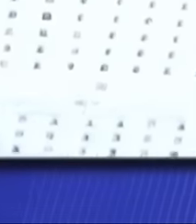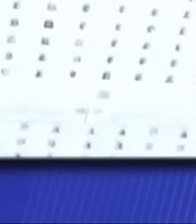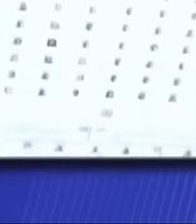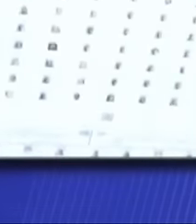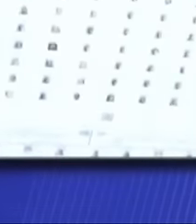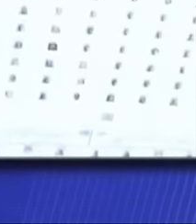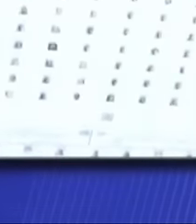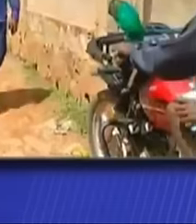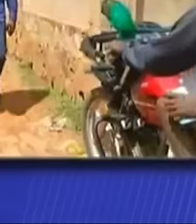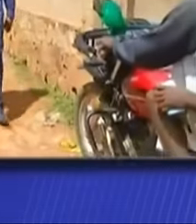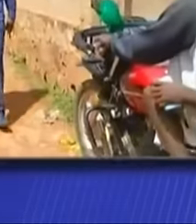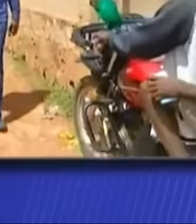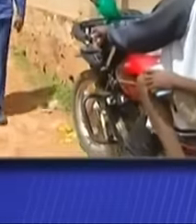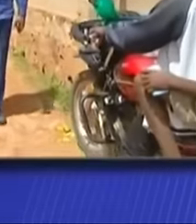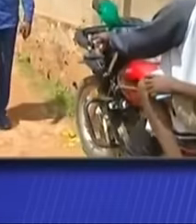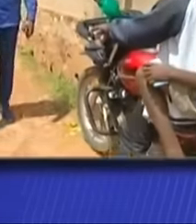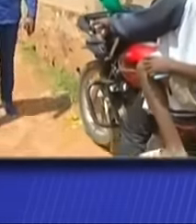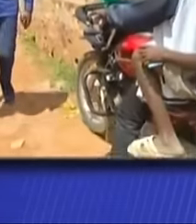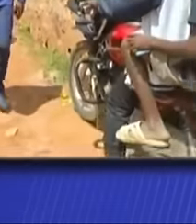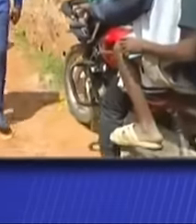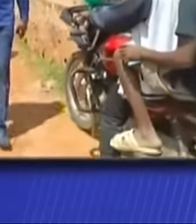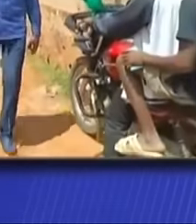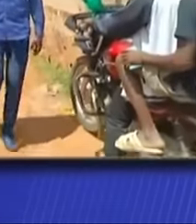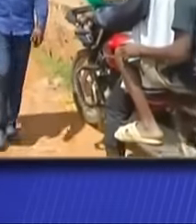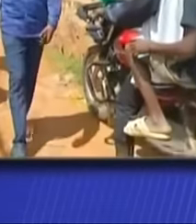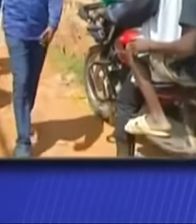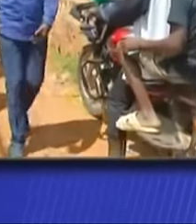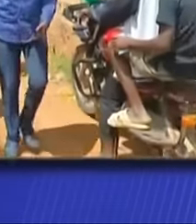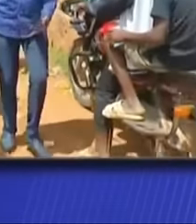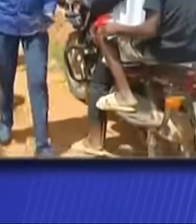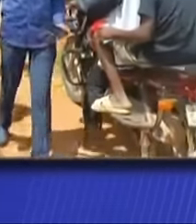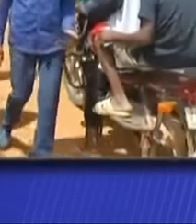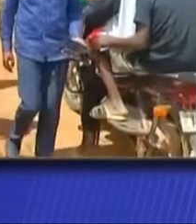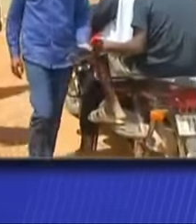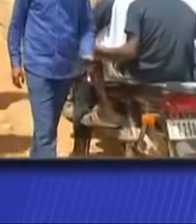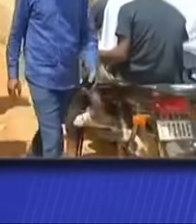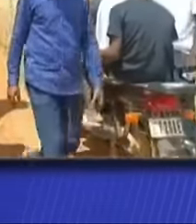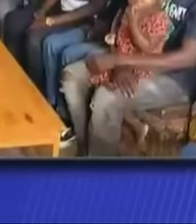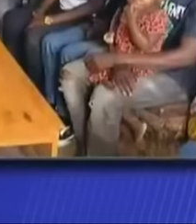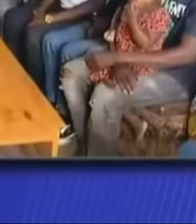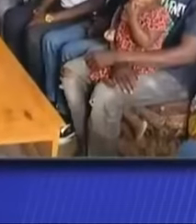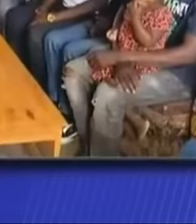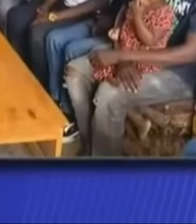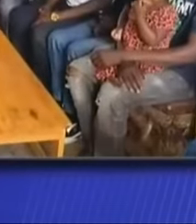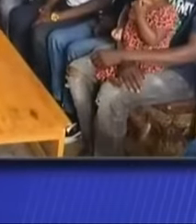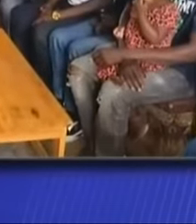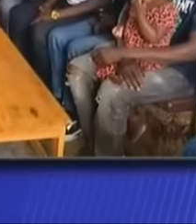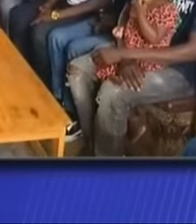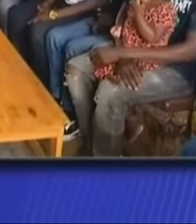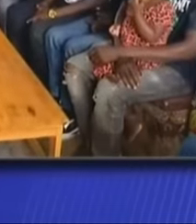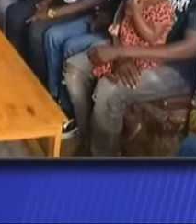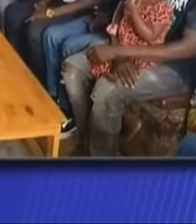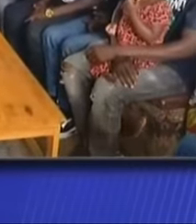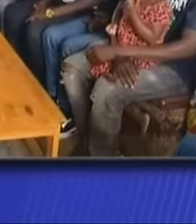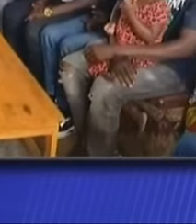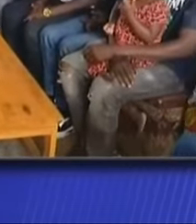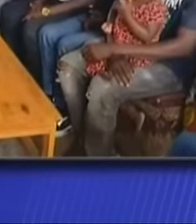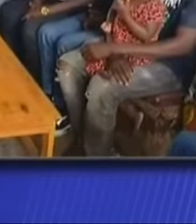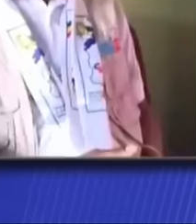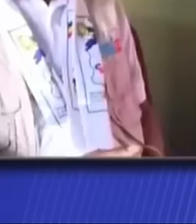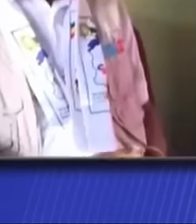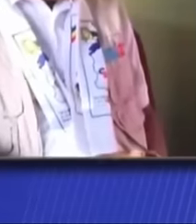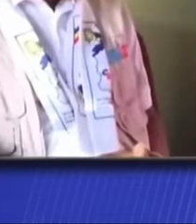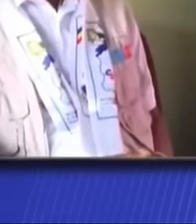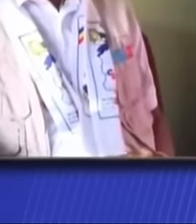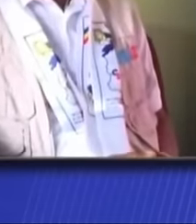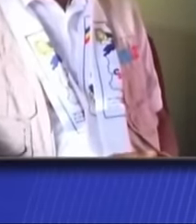voir. Bousculade au stade Kitemoko après le meeting du candidat numéro 20 au Congo central. 3 morts et